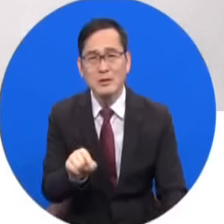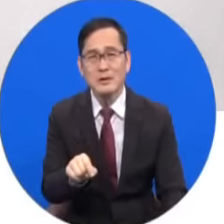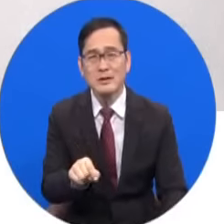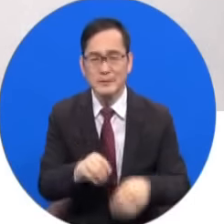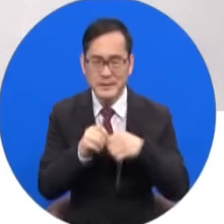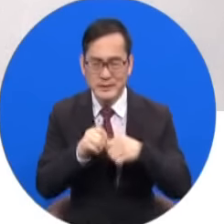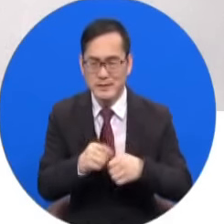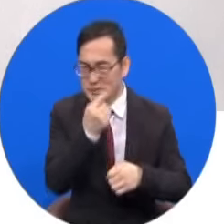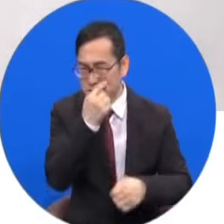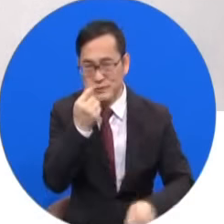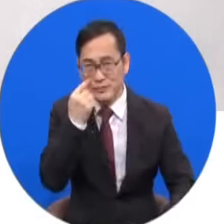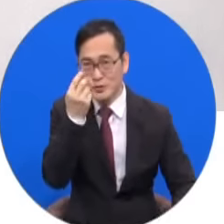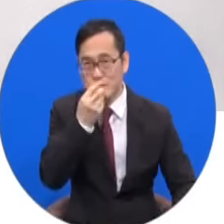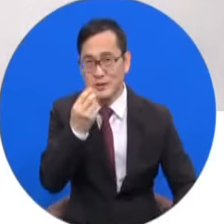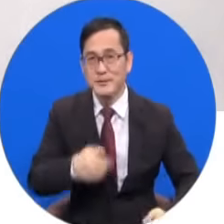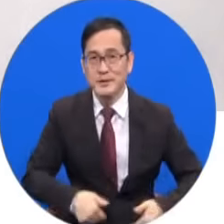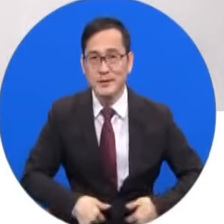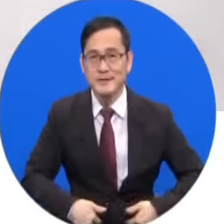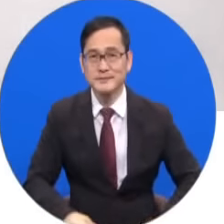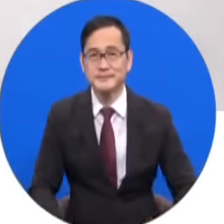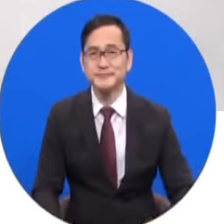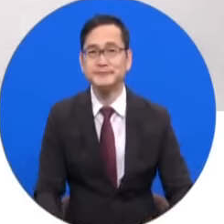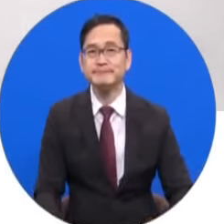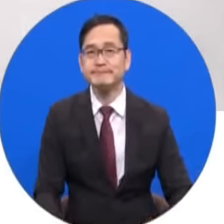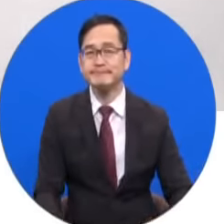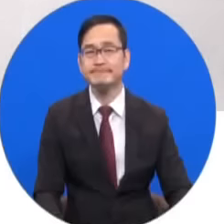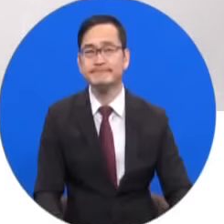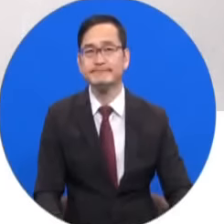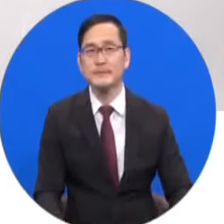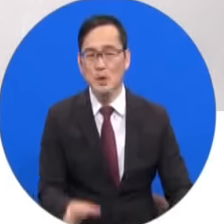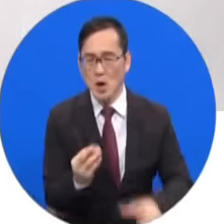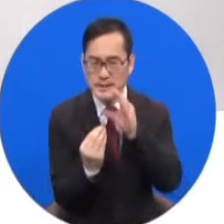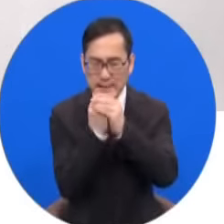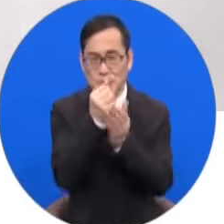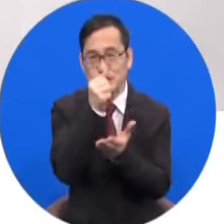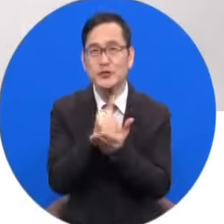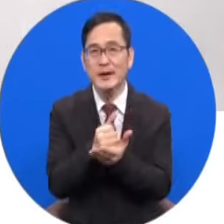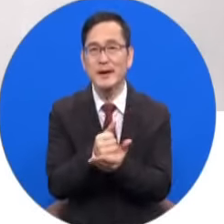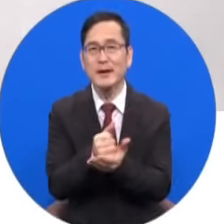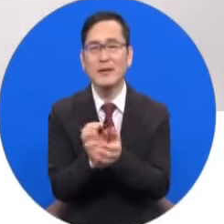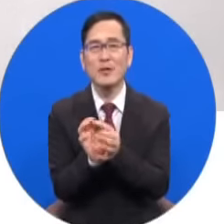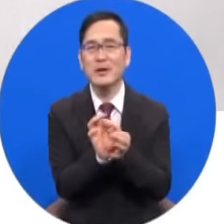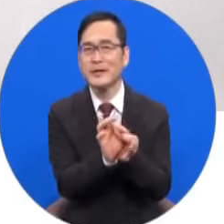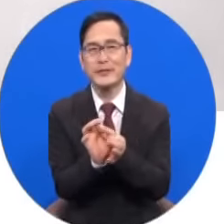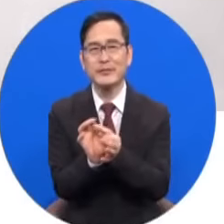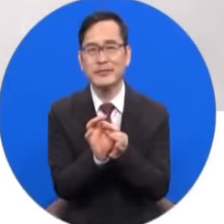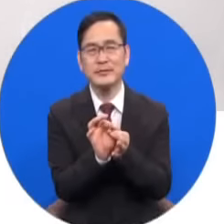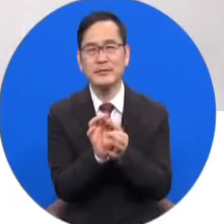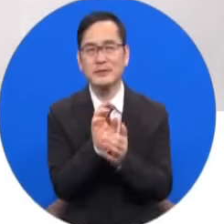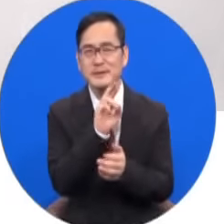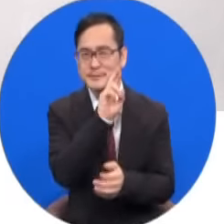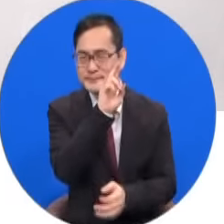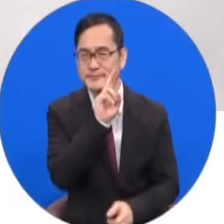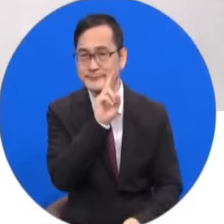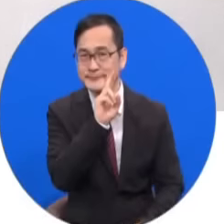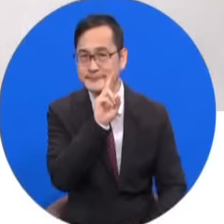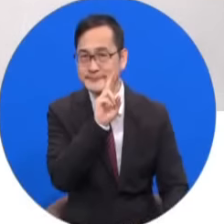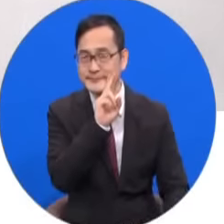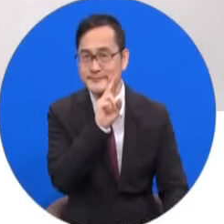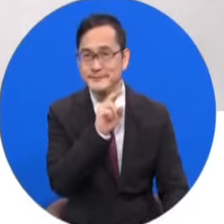보다도 오히려 단순 뇌물죄가 될 수밖에 없는 것이 아닌가 지금 드러난 모든 정황들이 그렇지 않습니까 그러니까 이런 것들을